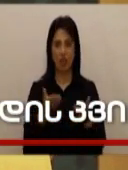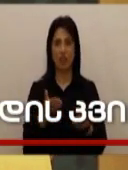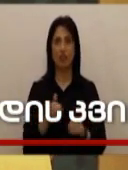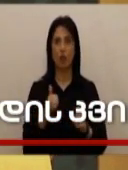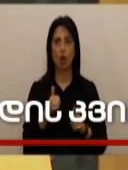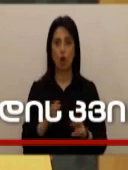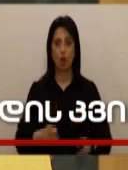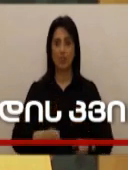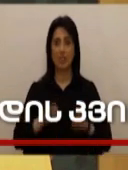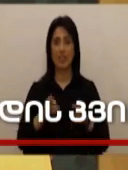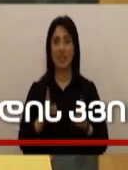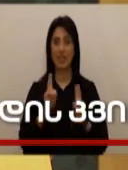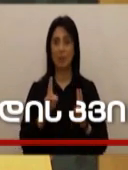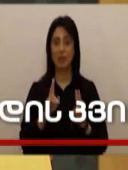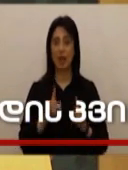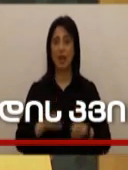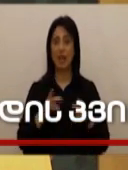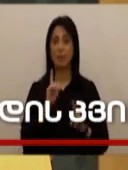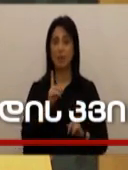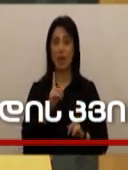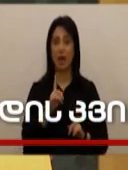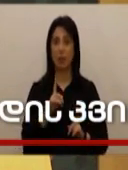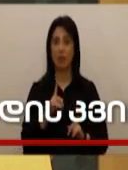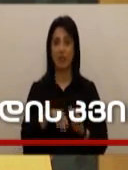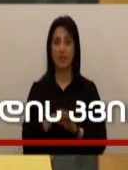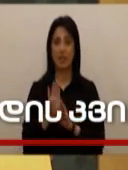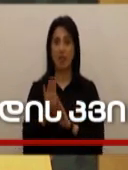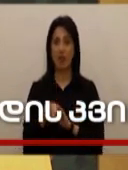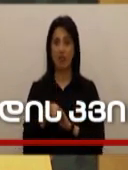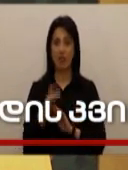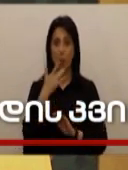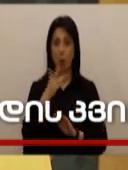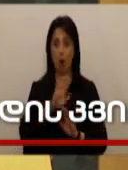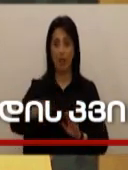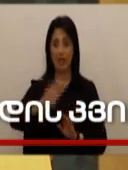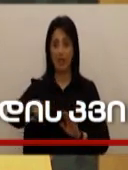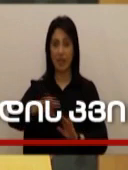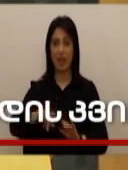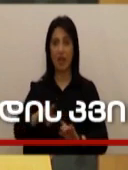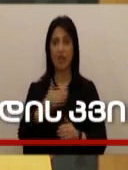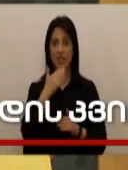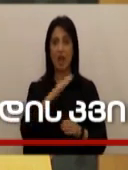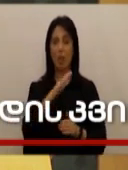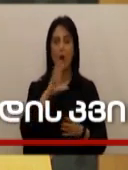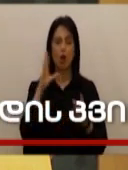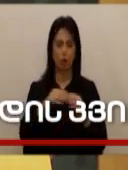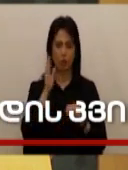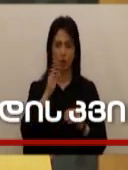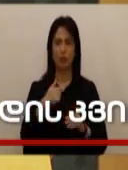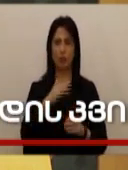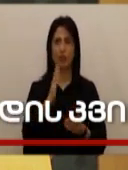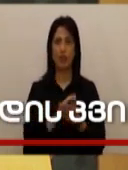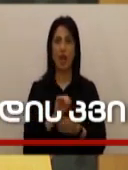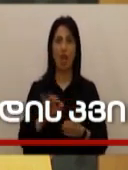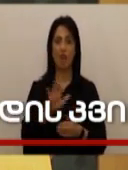Rogorski criminale bine. Rogorski criminale bine. Țavlen politici da. Da, este să bolzăm și alții le bat mohteba, pentru că nu ar trebui Europoli